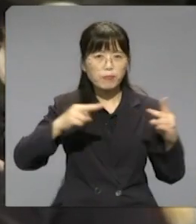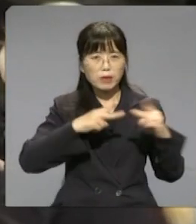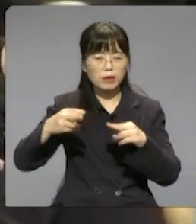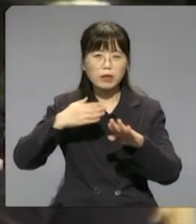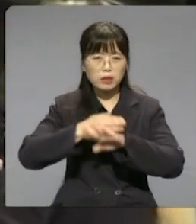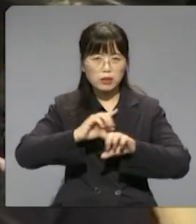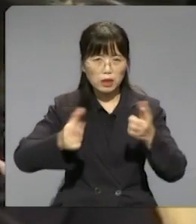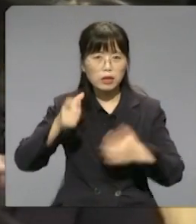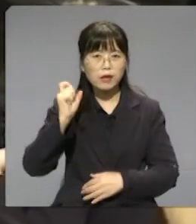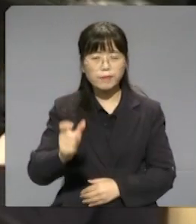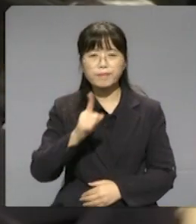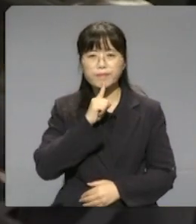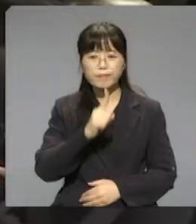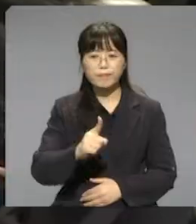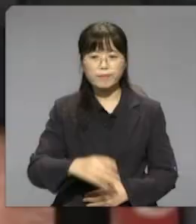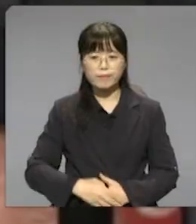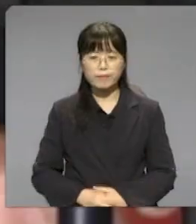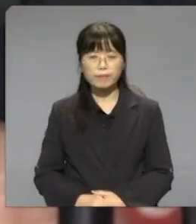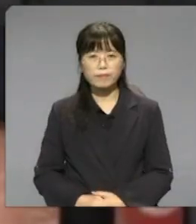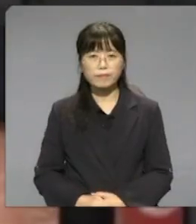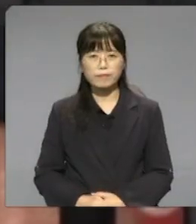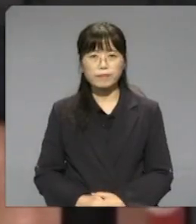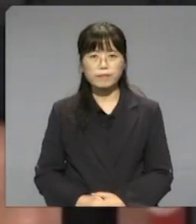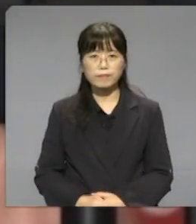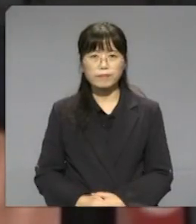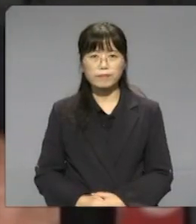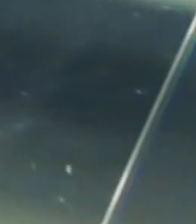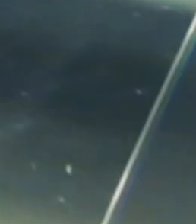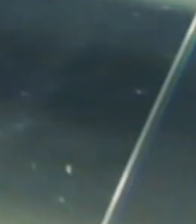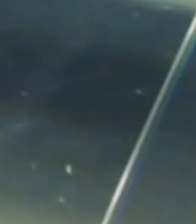해도 늦지 않다고 강조했습니다.